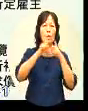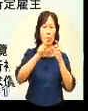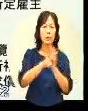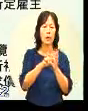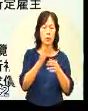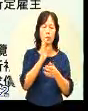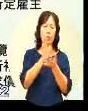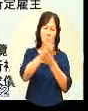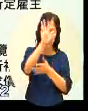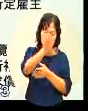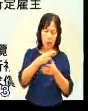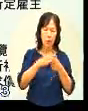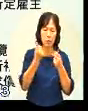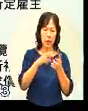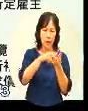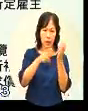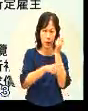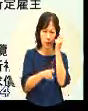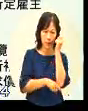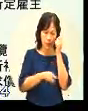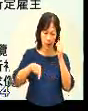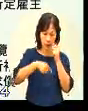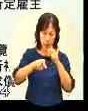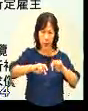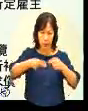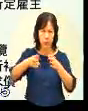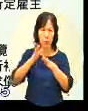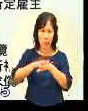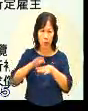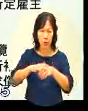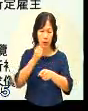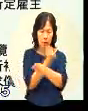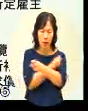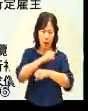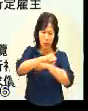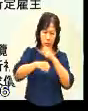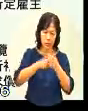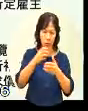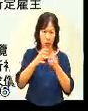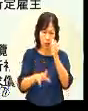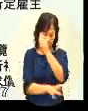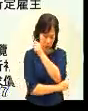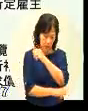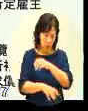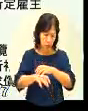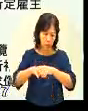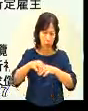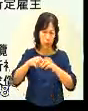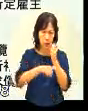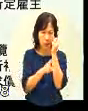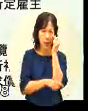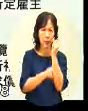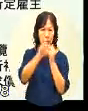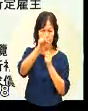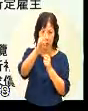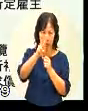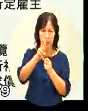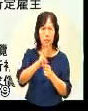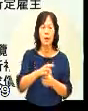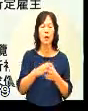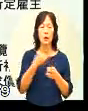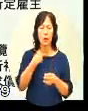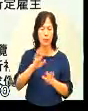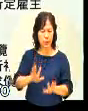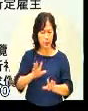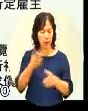我们未来可能在立法院要修我们劳动基准法的第62条哈，因为我们